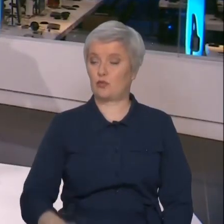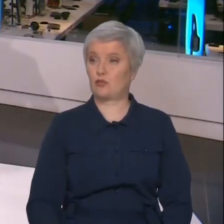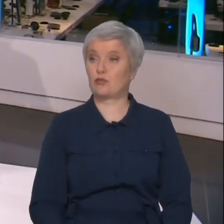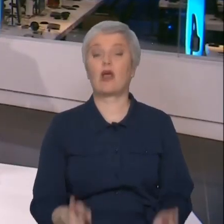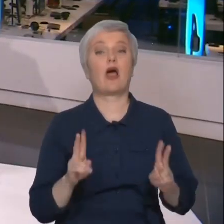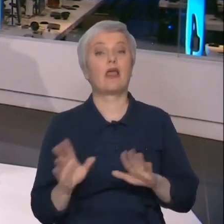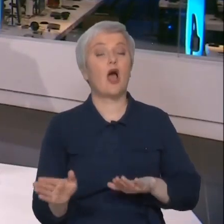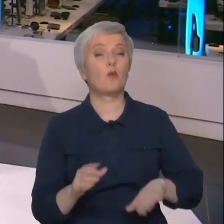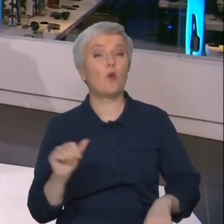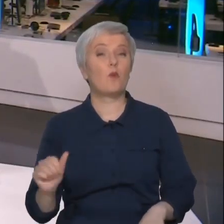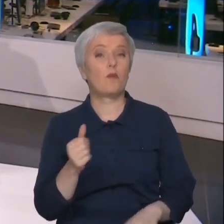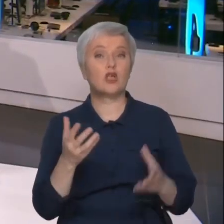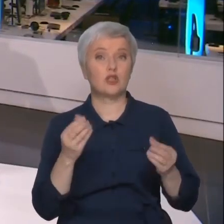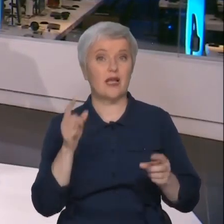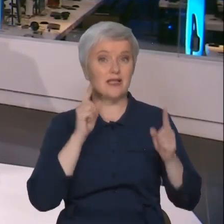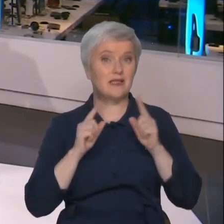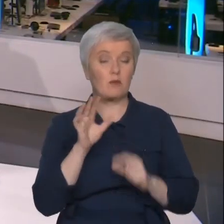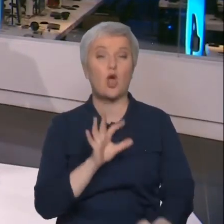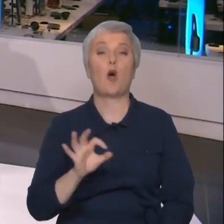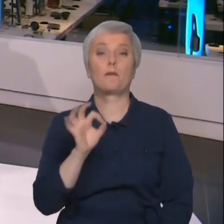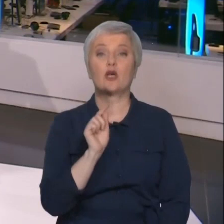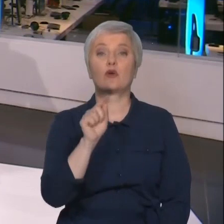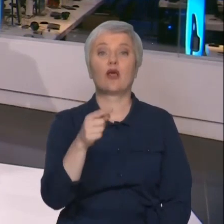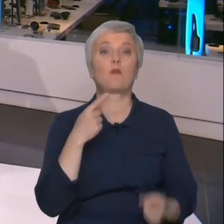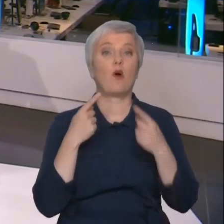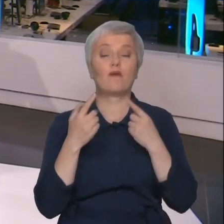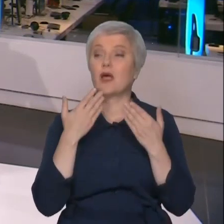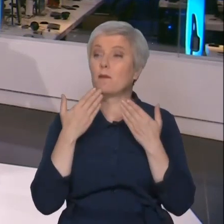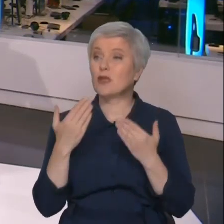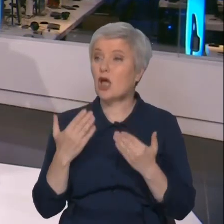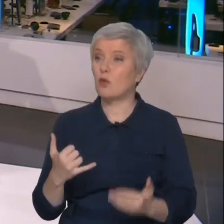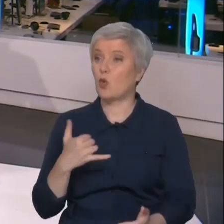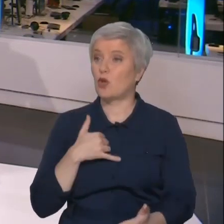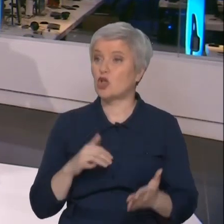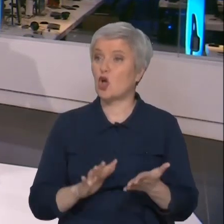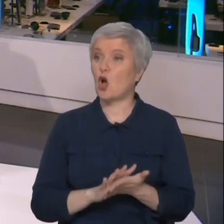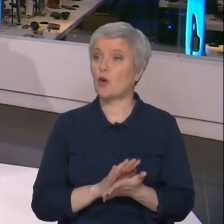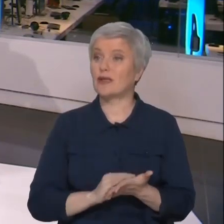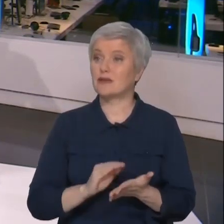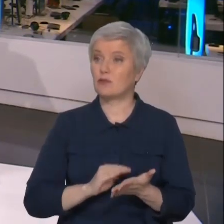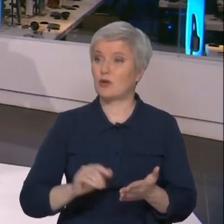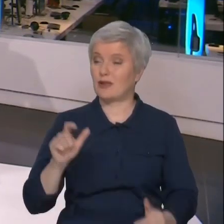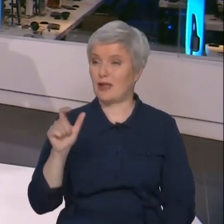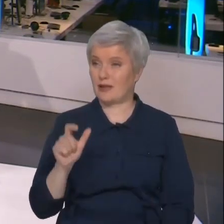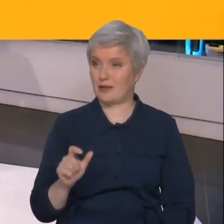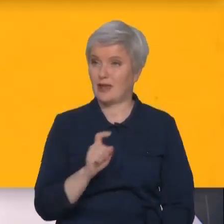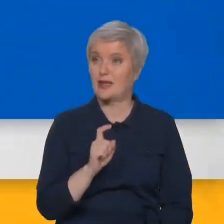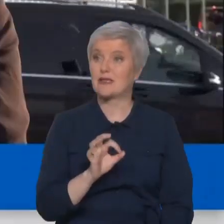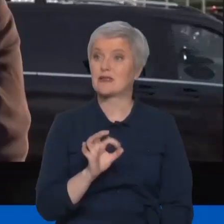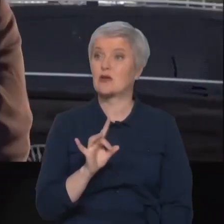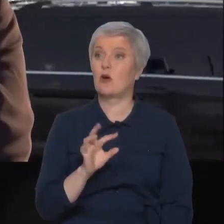Як минув перший день саміту і про що там говорили, розпитаємо у кореспондентки Радіо Свобода Зоряни Степаненко. Вона з нами на прямому зв'язку.